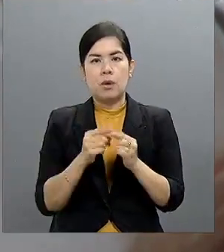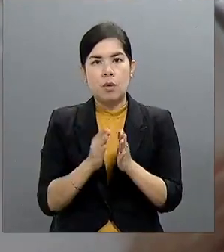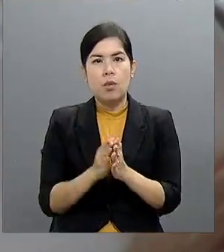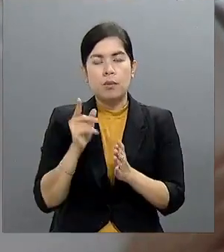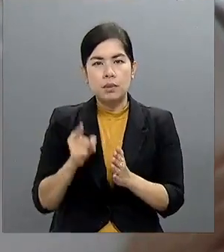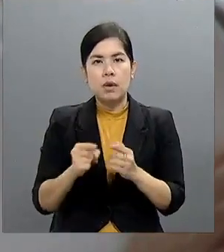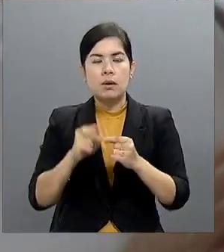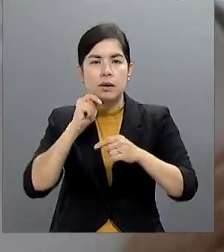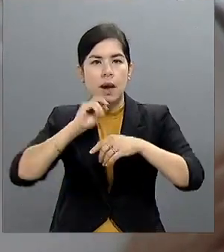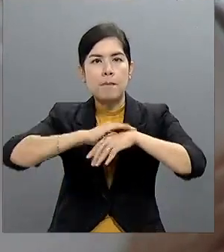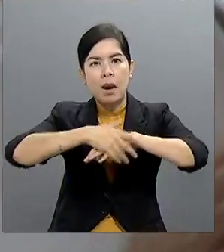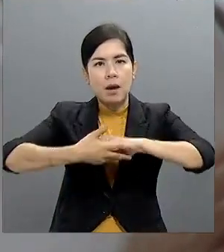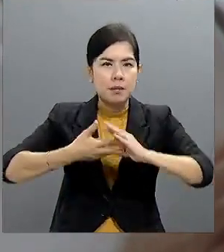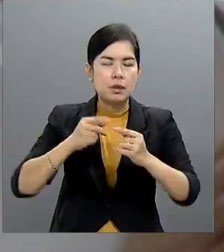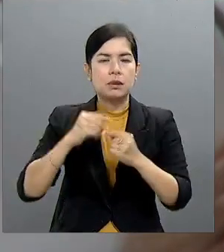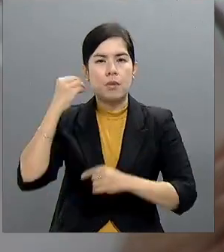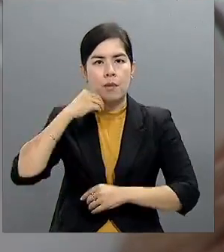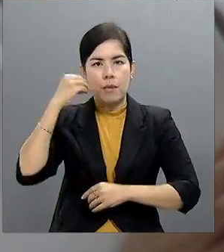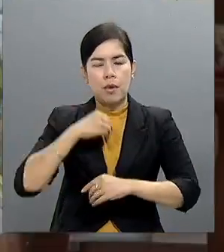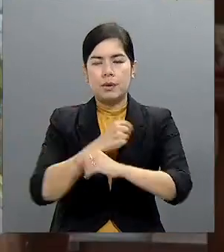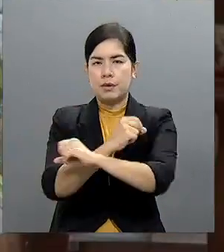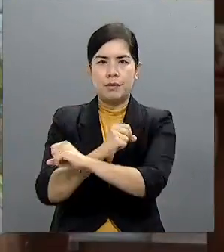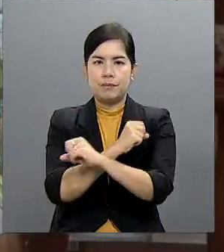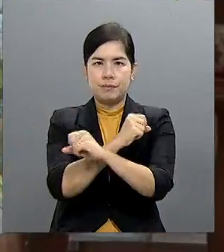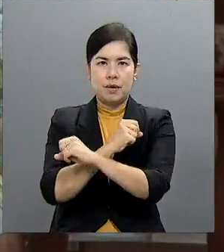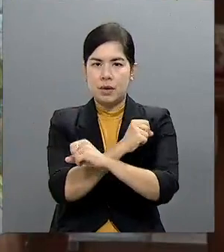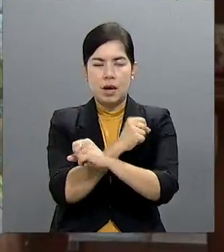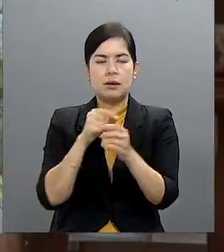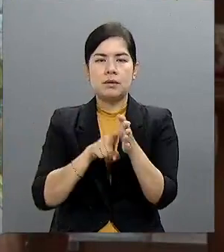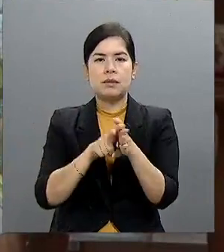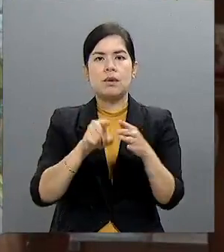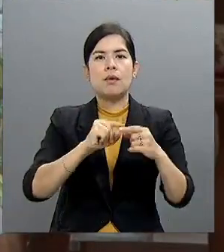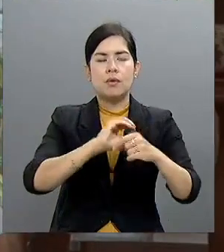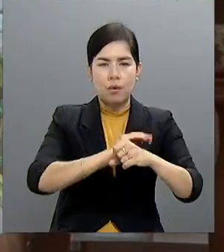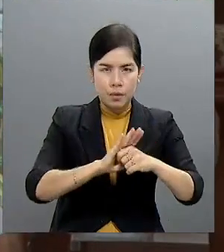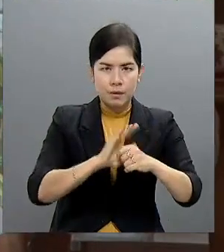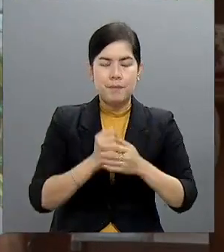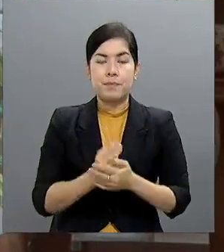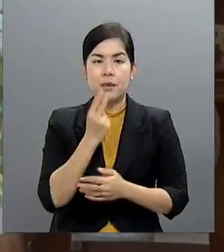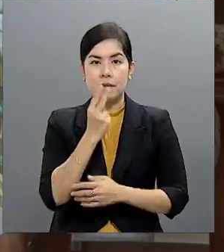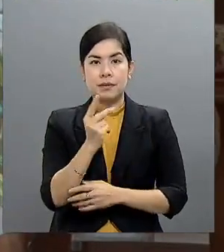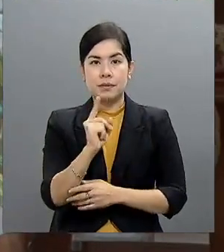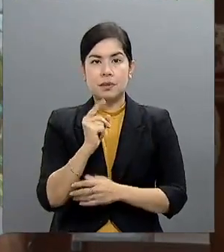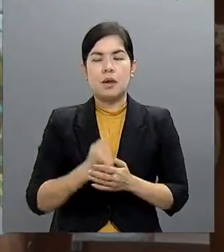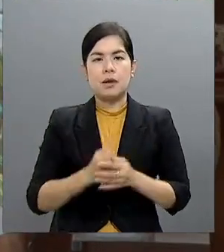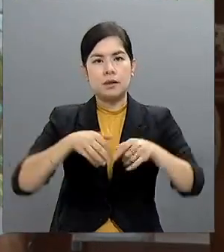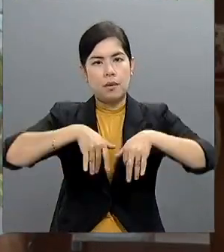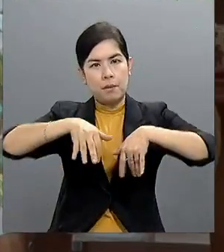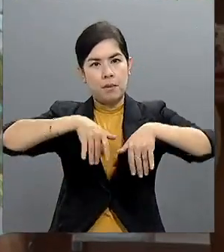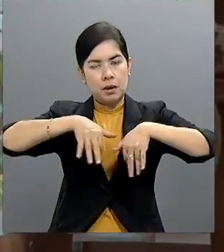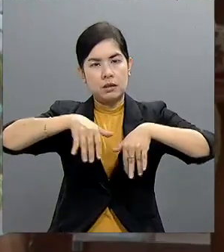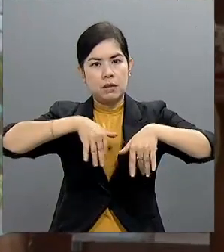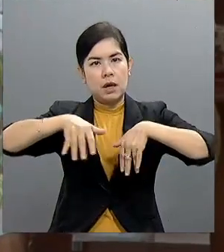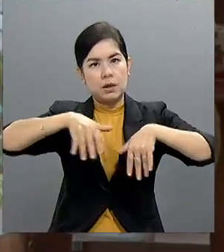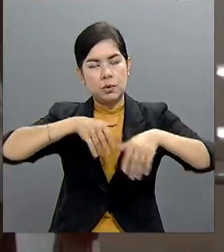ป้องกันโรคโควิด-19 กันค่ะนี่นะคะจะสังเกตได้เลยนะคะว่าพี่น้องคนไทยนั้นไม่ประมาทกาด